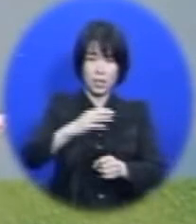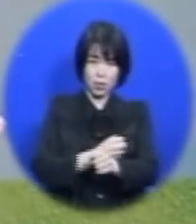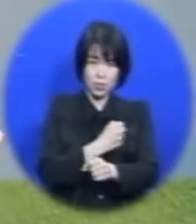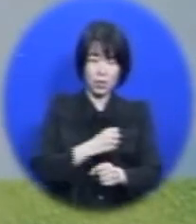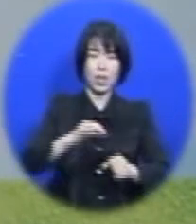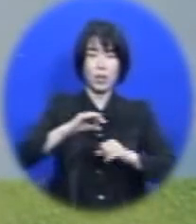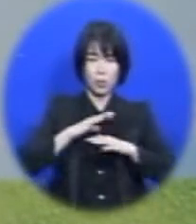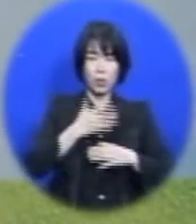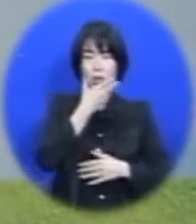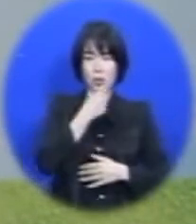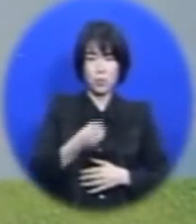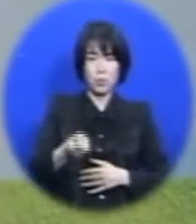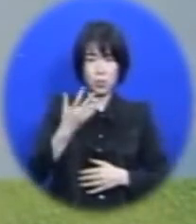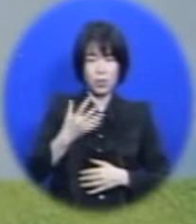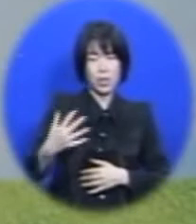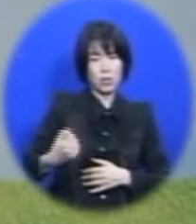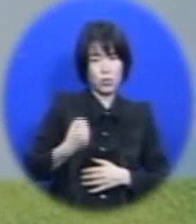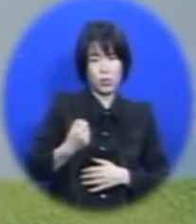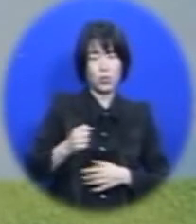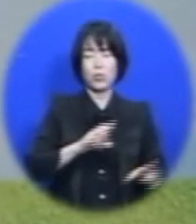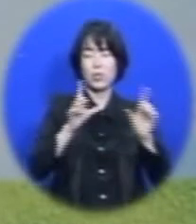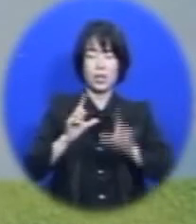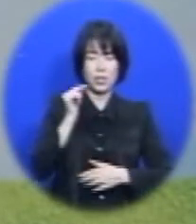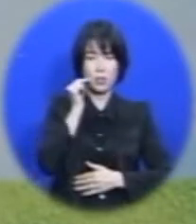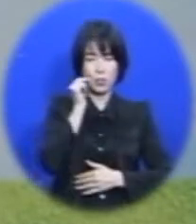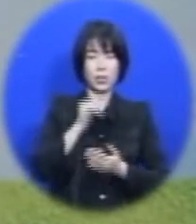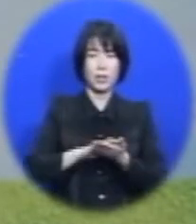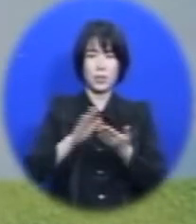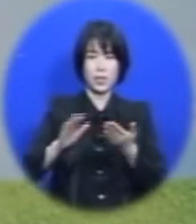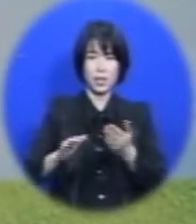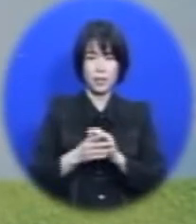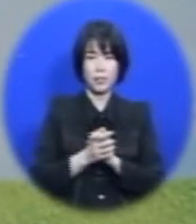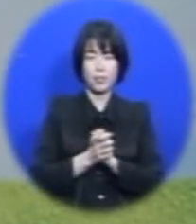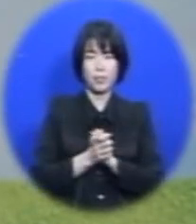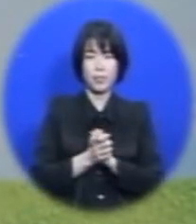놀라운 축복을 실제로 누리고 살지 못합니다.